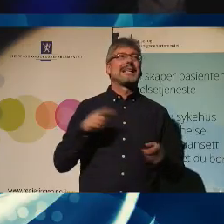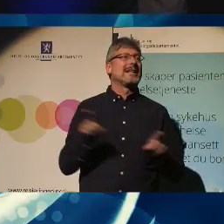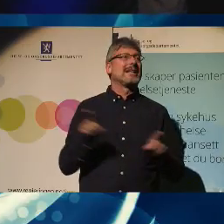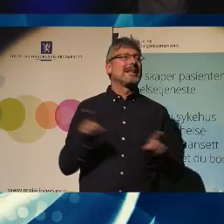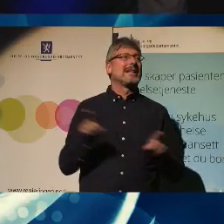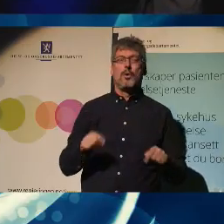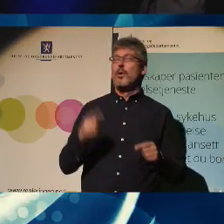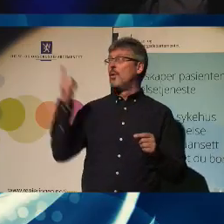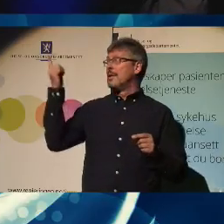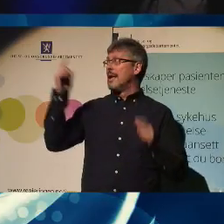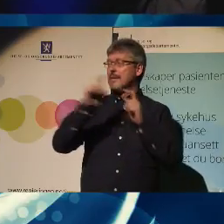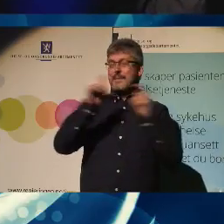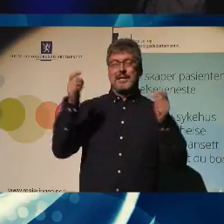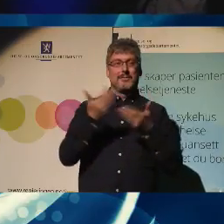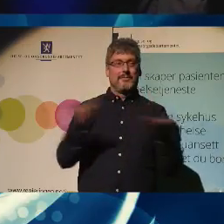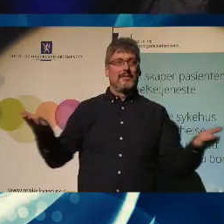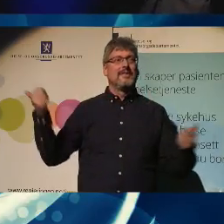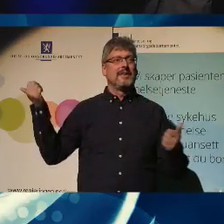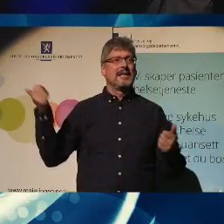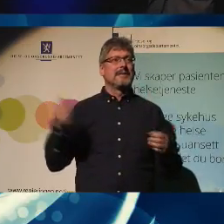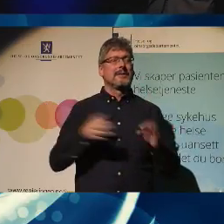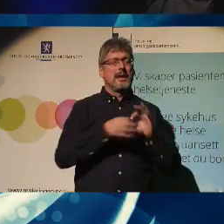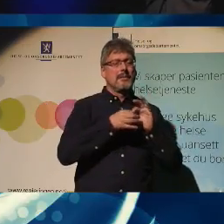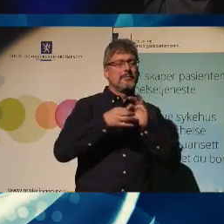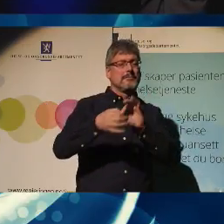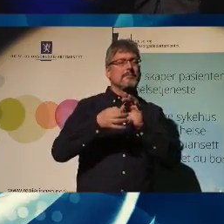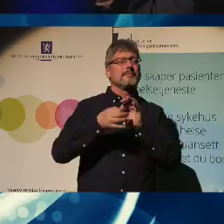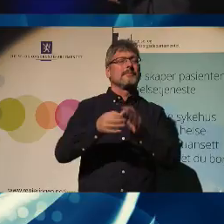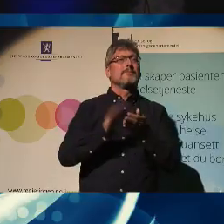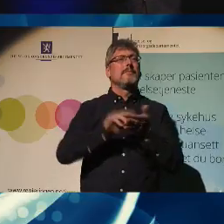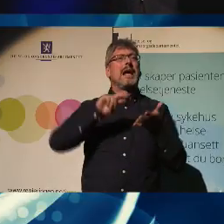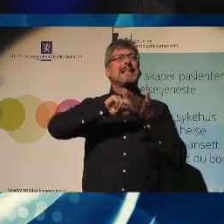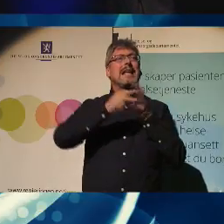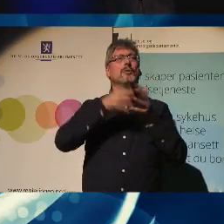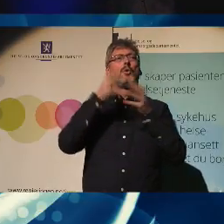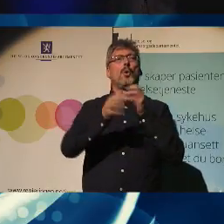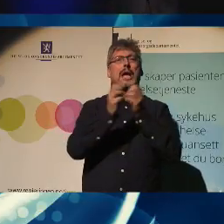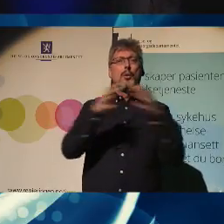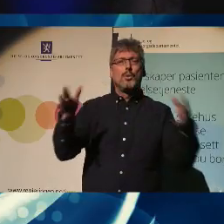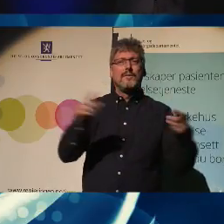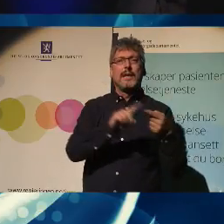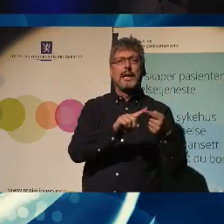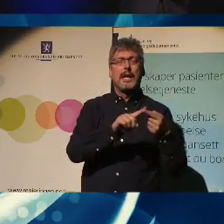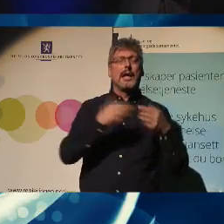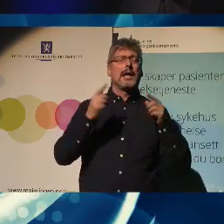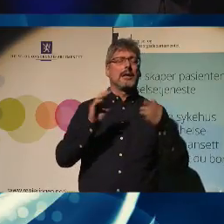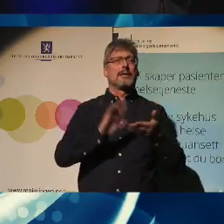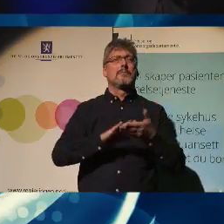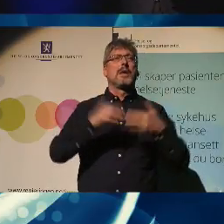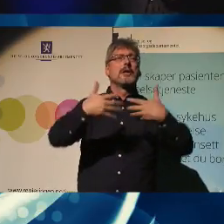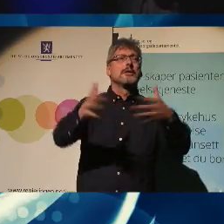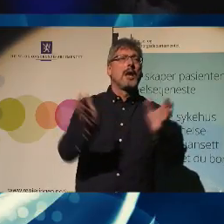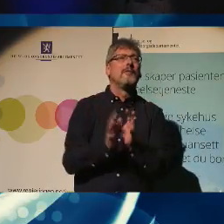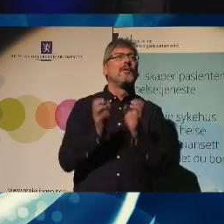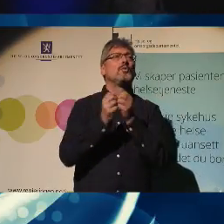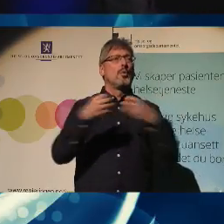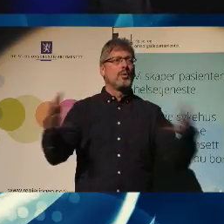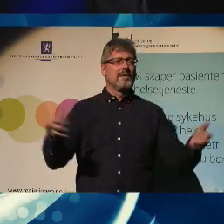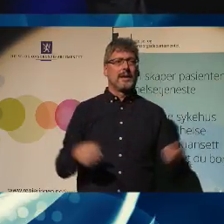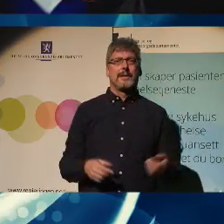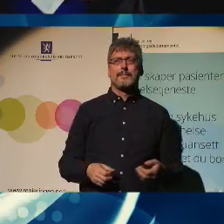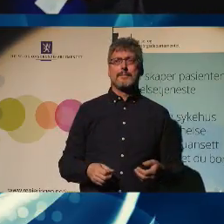som illustrerer det. Dette henger sammen med teknologiutviklingen. Det henger sammen med samfunnsutviklingen. Da kan det jo